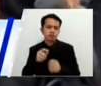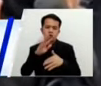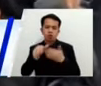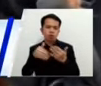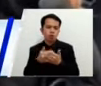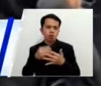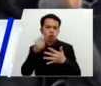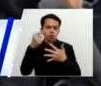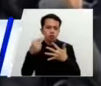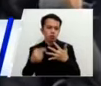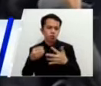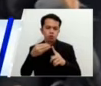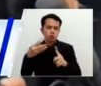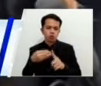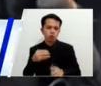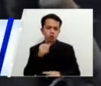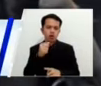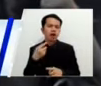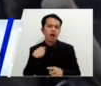that's the general principle of